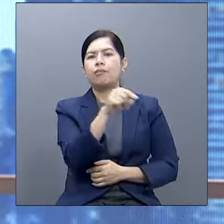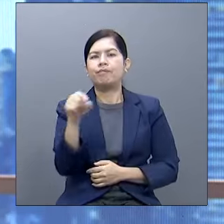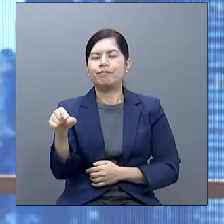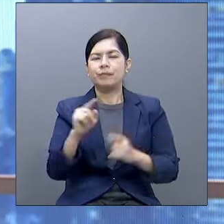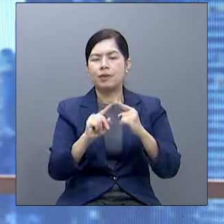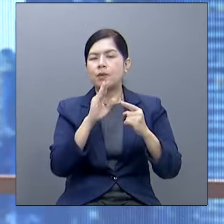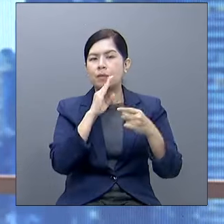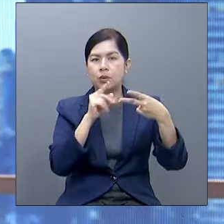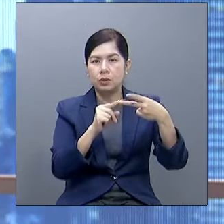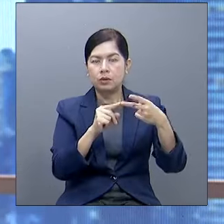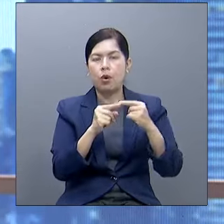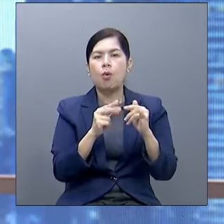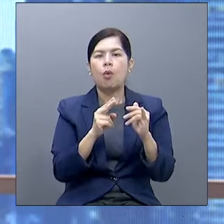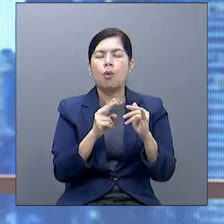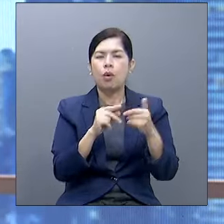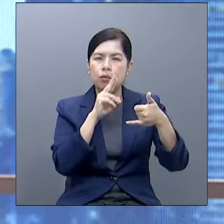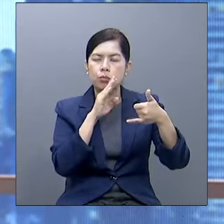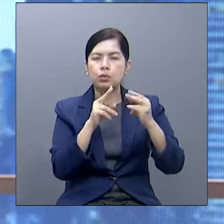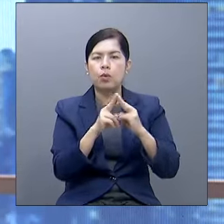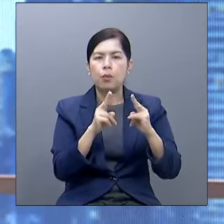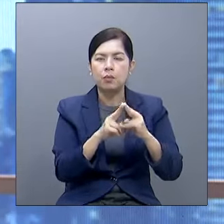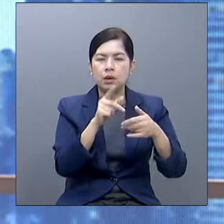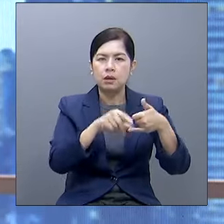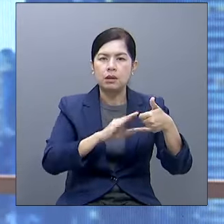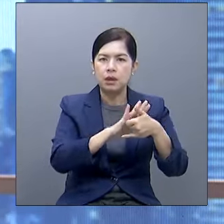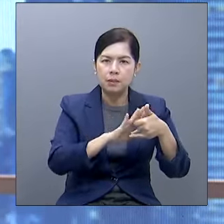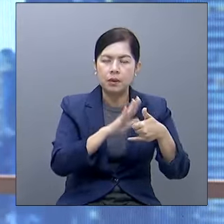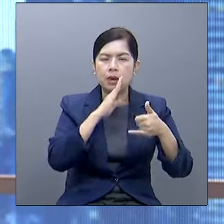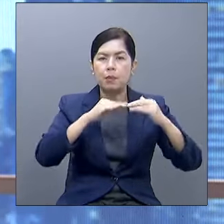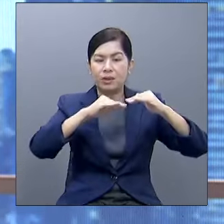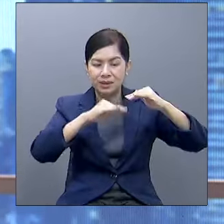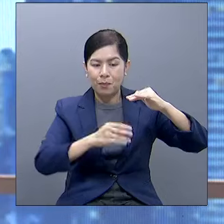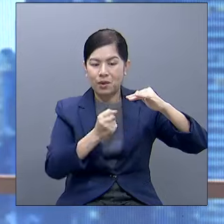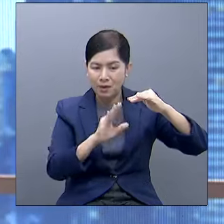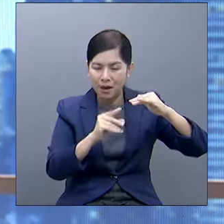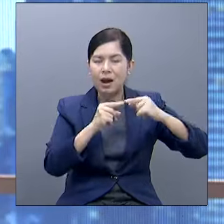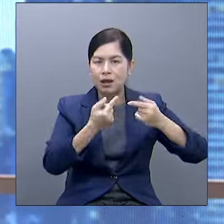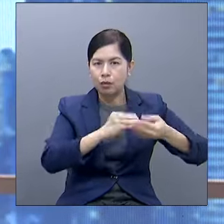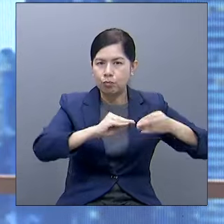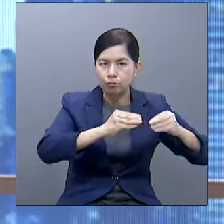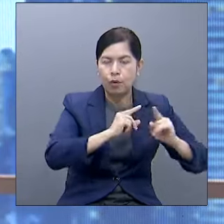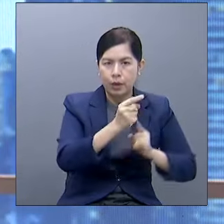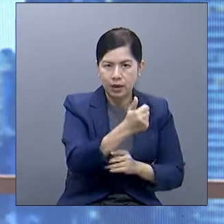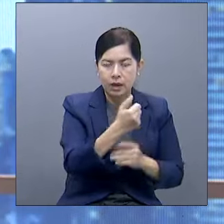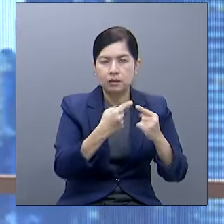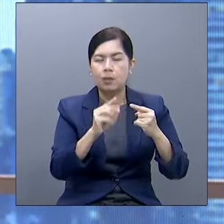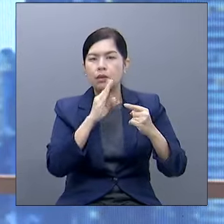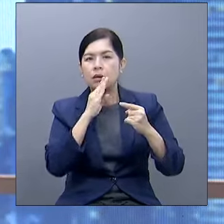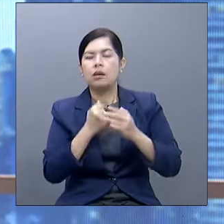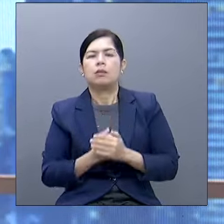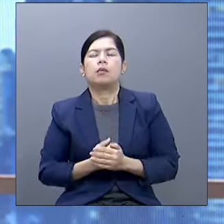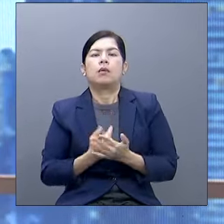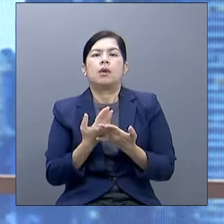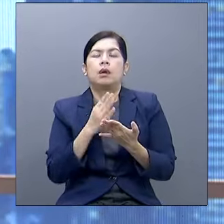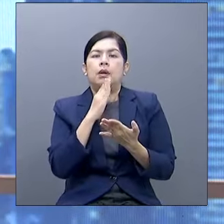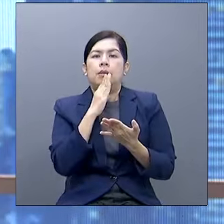ครับ ถ้าต่ำเกิน15ขึ้นมาเนี่ยนะมันยอมความกันได้แต่ถ้าต่ำกว่า15เนี่ยมันยอมความไม่ได ้ มันเกิด